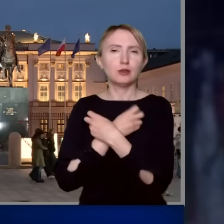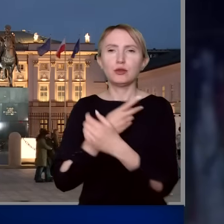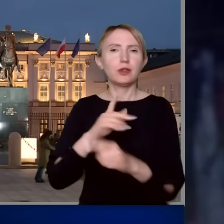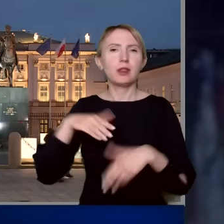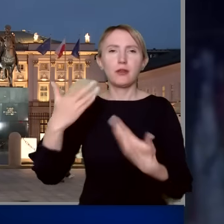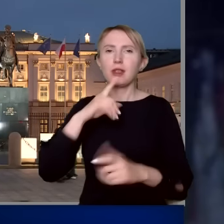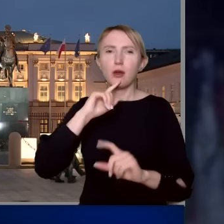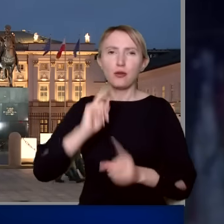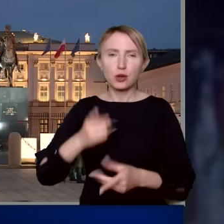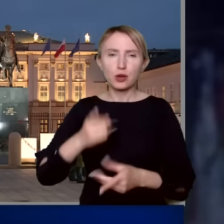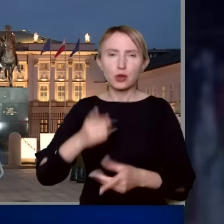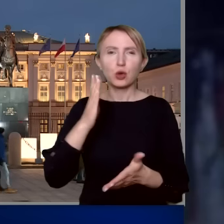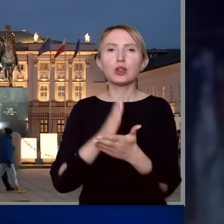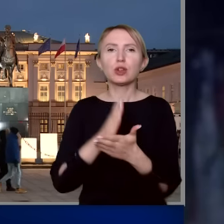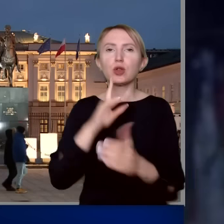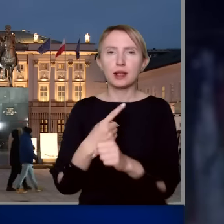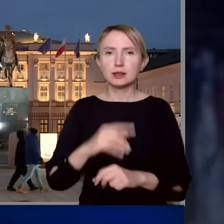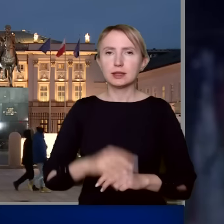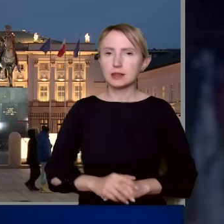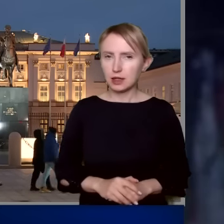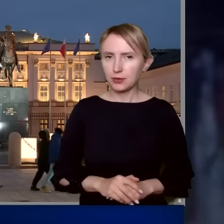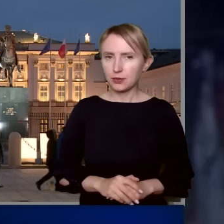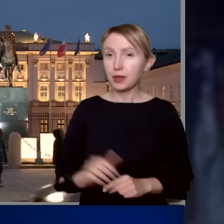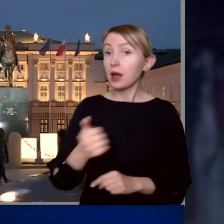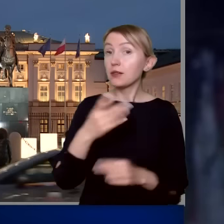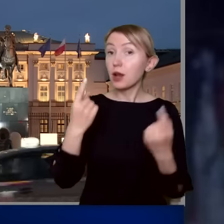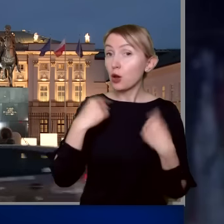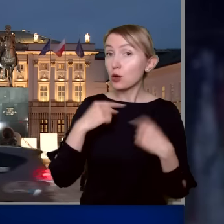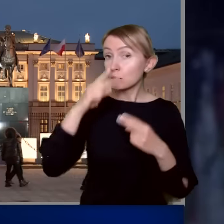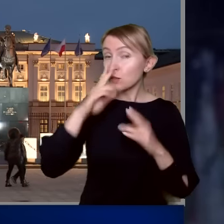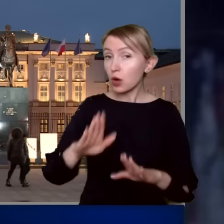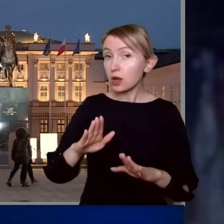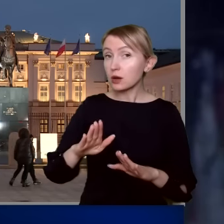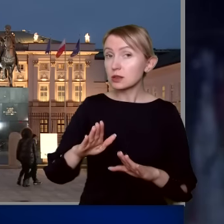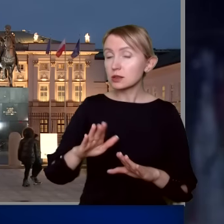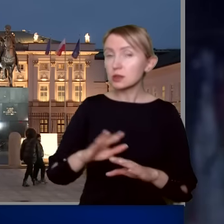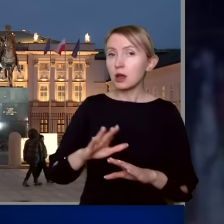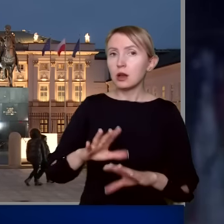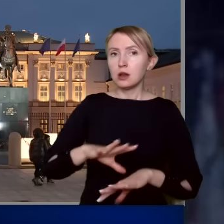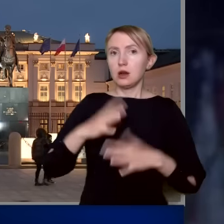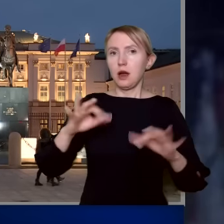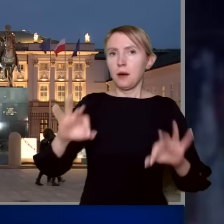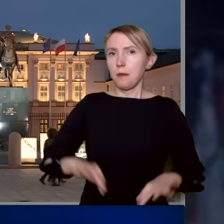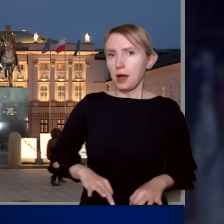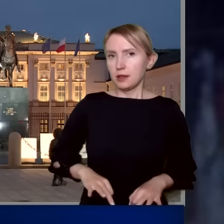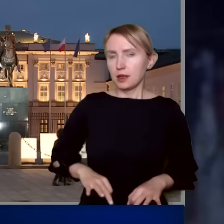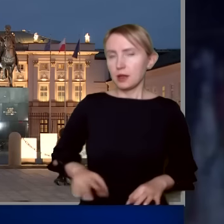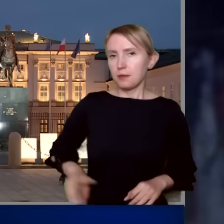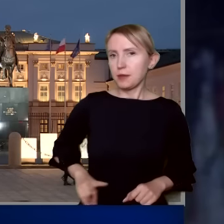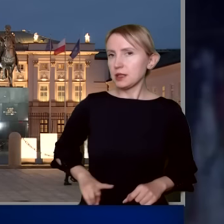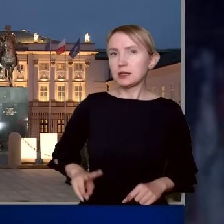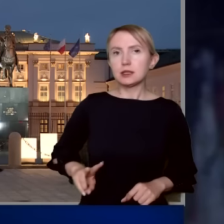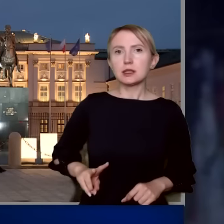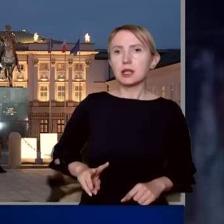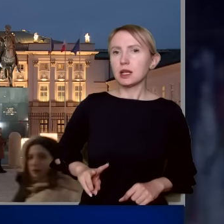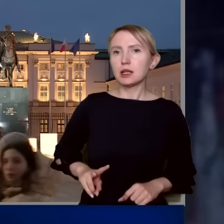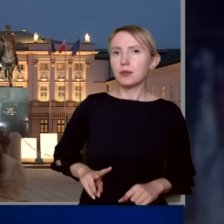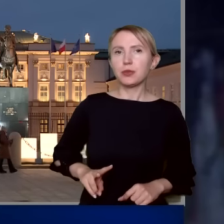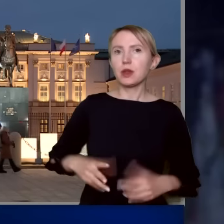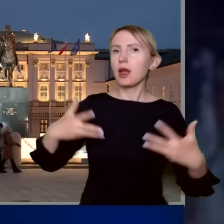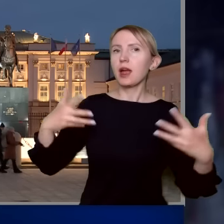tylko decyzje. Wiele osób pokazuje, że czy oburzyło się, że pani minister nie zdałaby egzaminu